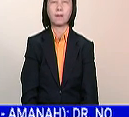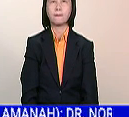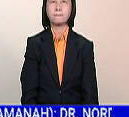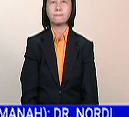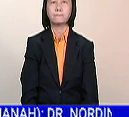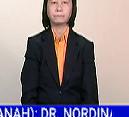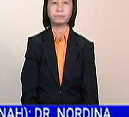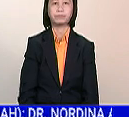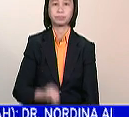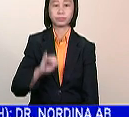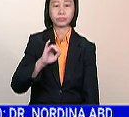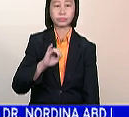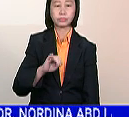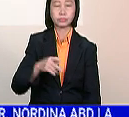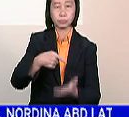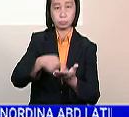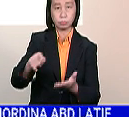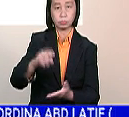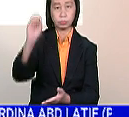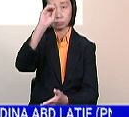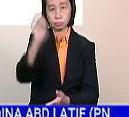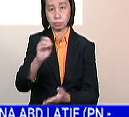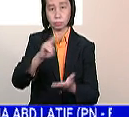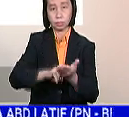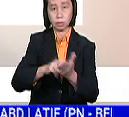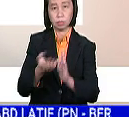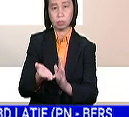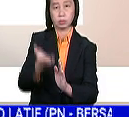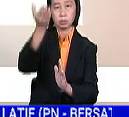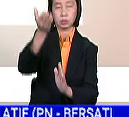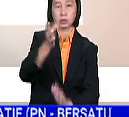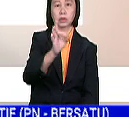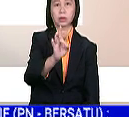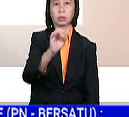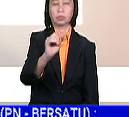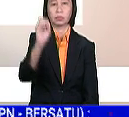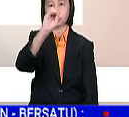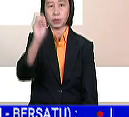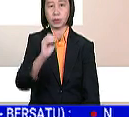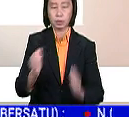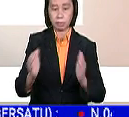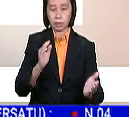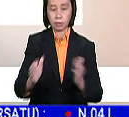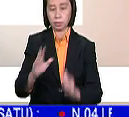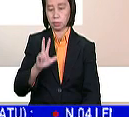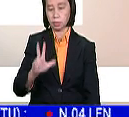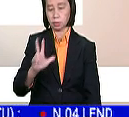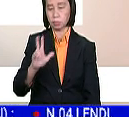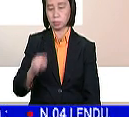menurut Joseph pembayaran dividen tahun ini merekrut kan peningkatan sebanyak 80 protus berbanding